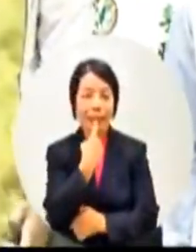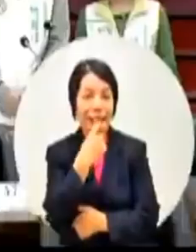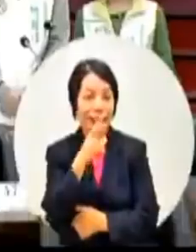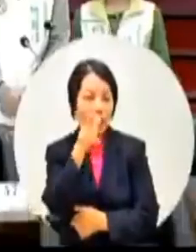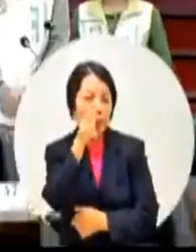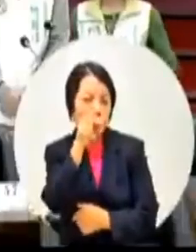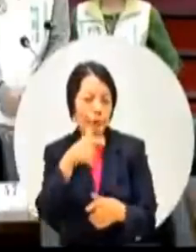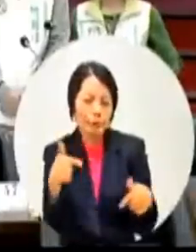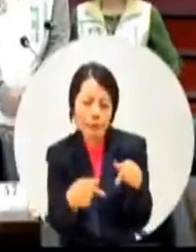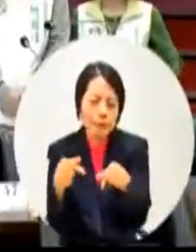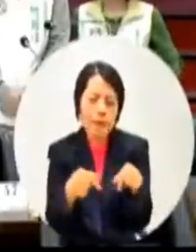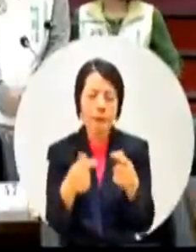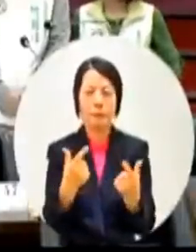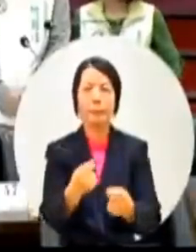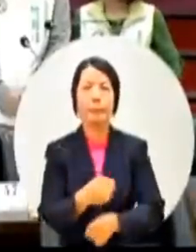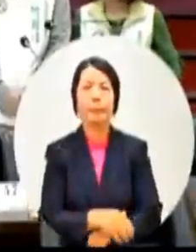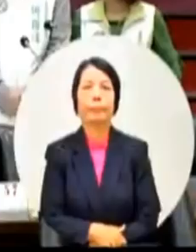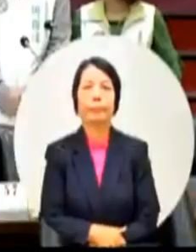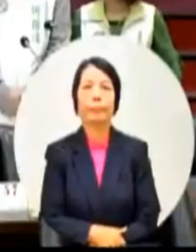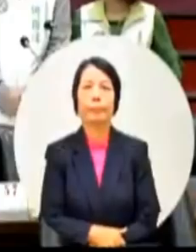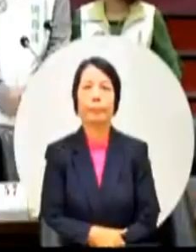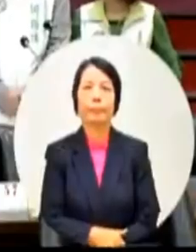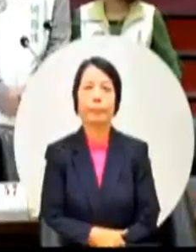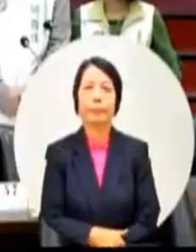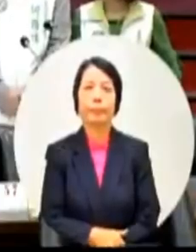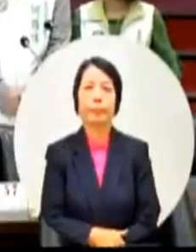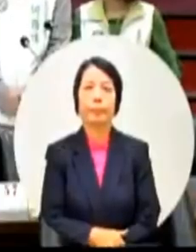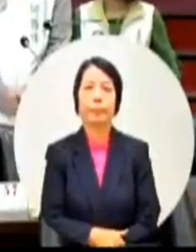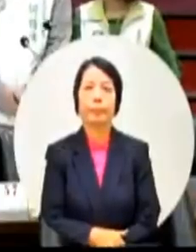好。 好，迪士尼国宝后。